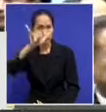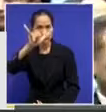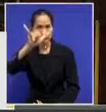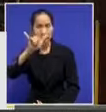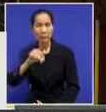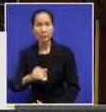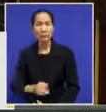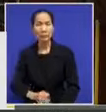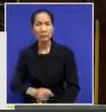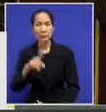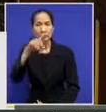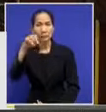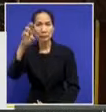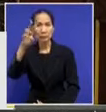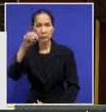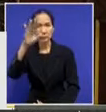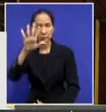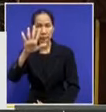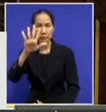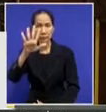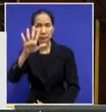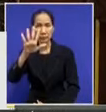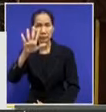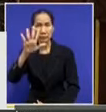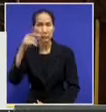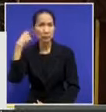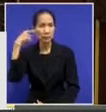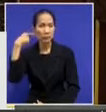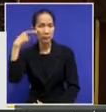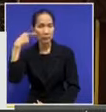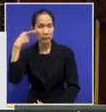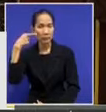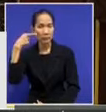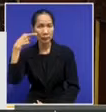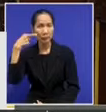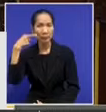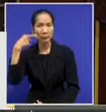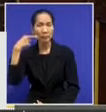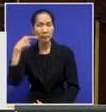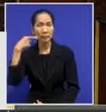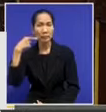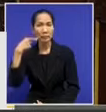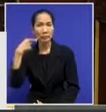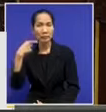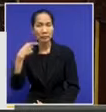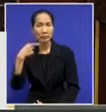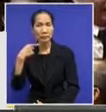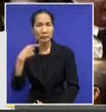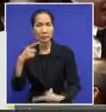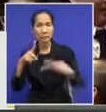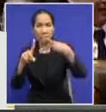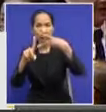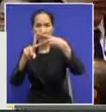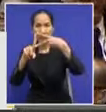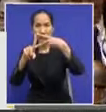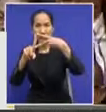ะ 165นางสาวณทีพัฒน์กุลเศรษฐสิทธิ ์นายธนาธ